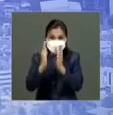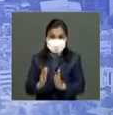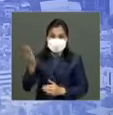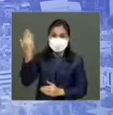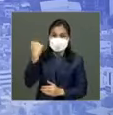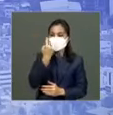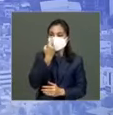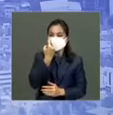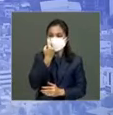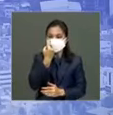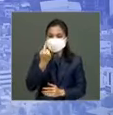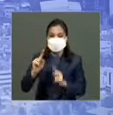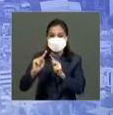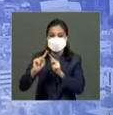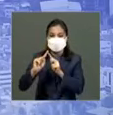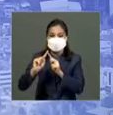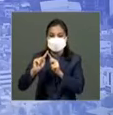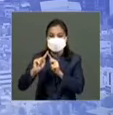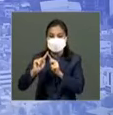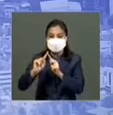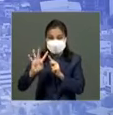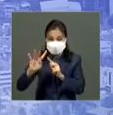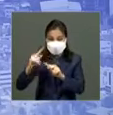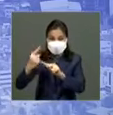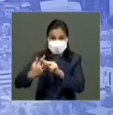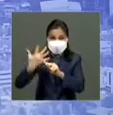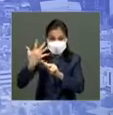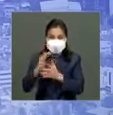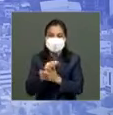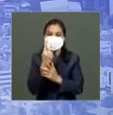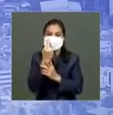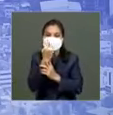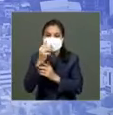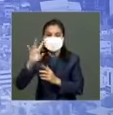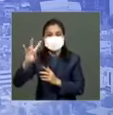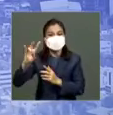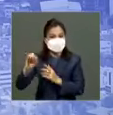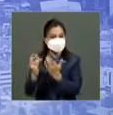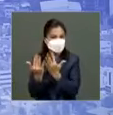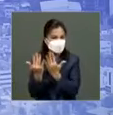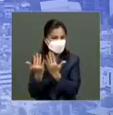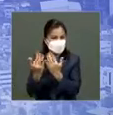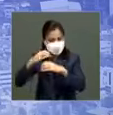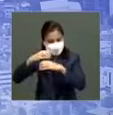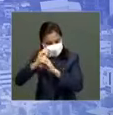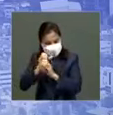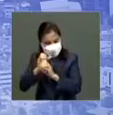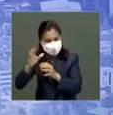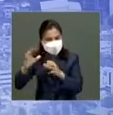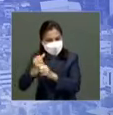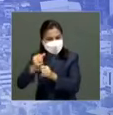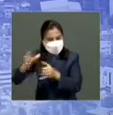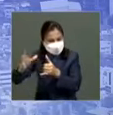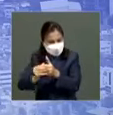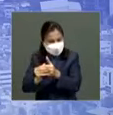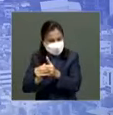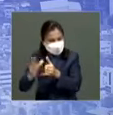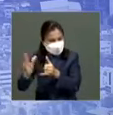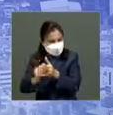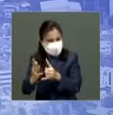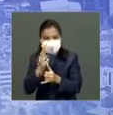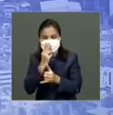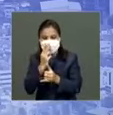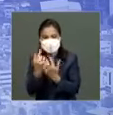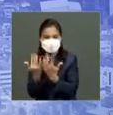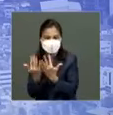ครับ4พฤษภาอีก70คนรออยู่นะครับตอนนี้ก็ไปจากตรงนี้ก็ไปเป็นเหตุที่เขาก็เข้า